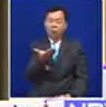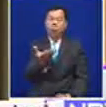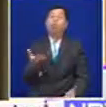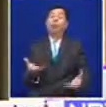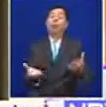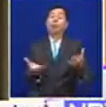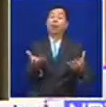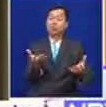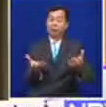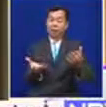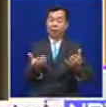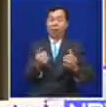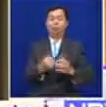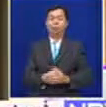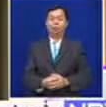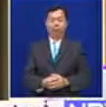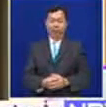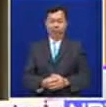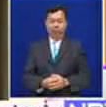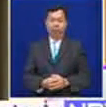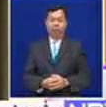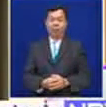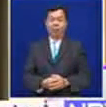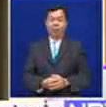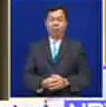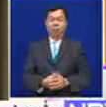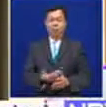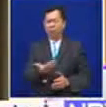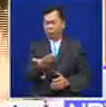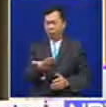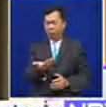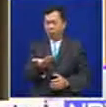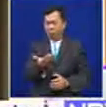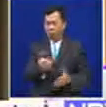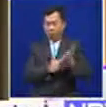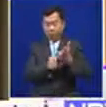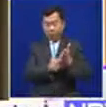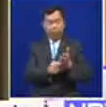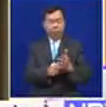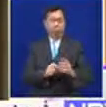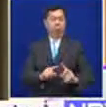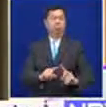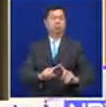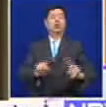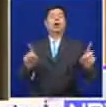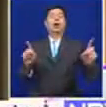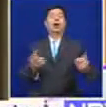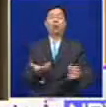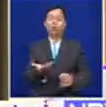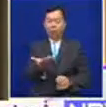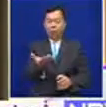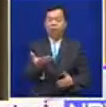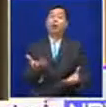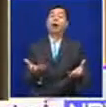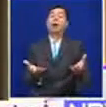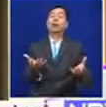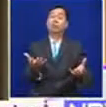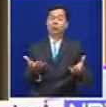มเขาทำได้ไหมเขาไม่ได้บอกว่าโอ้โหไปแก้ใหม่ไปทำใหม่ไม่ใช่เขาท